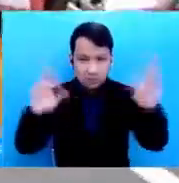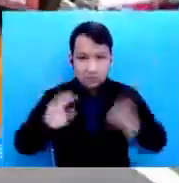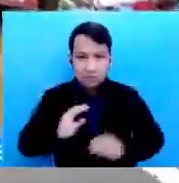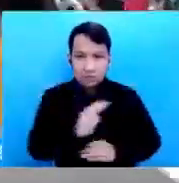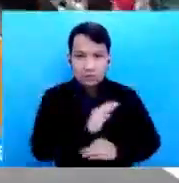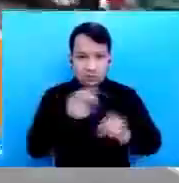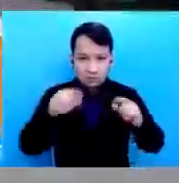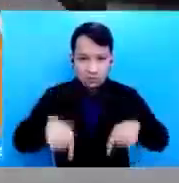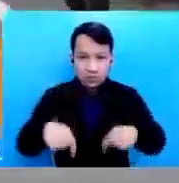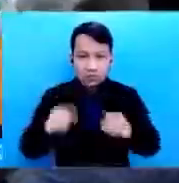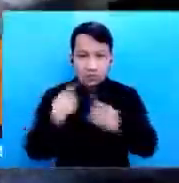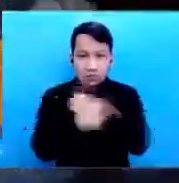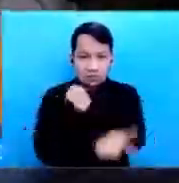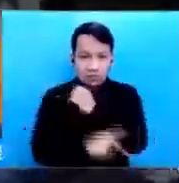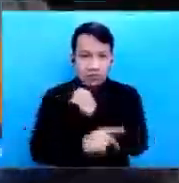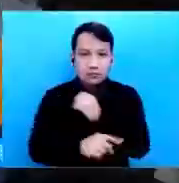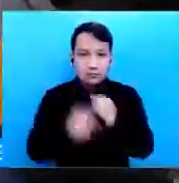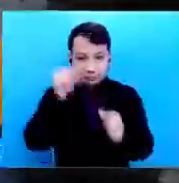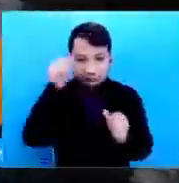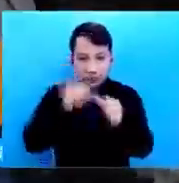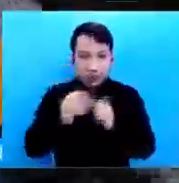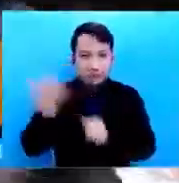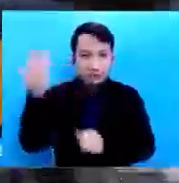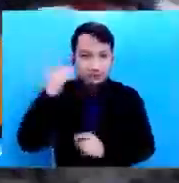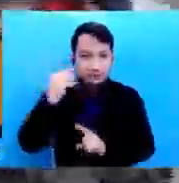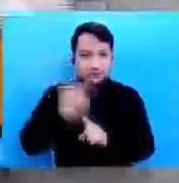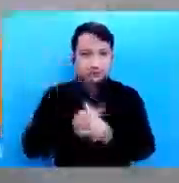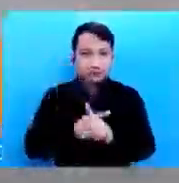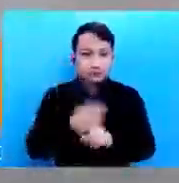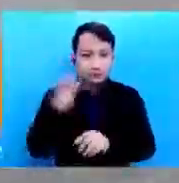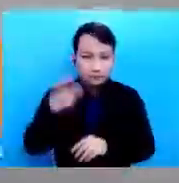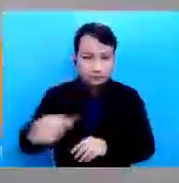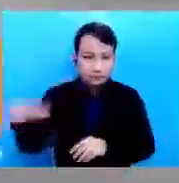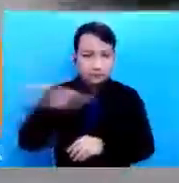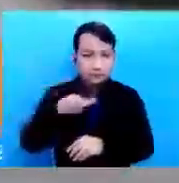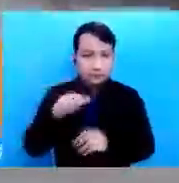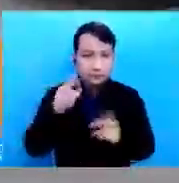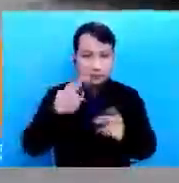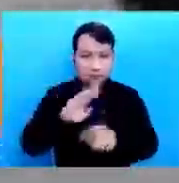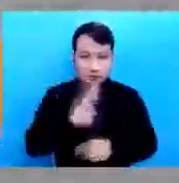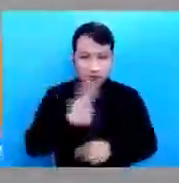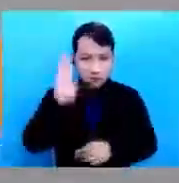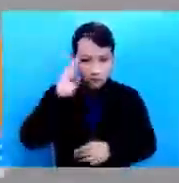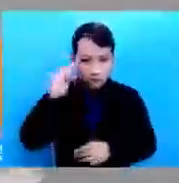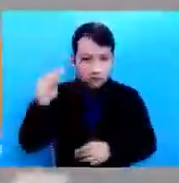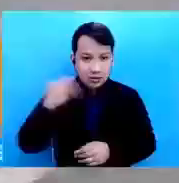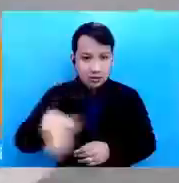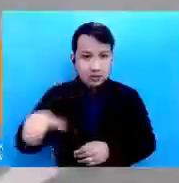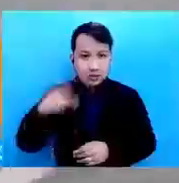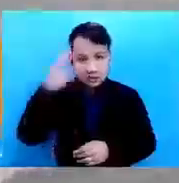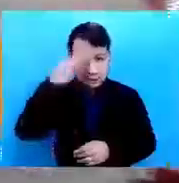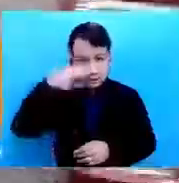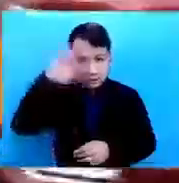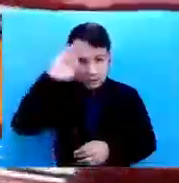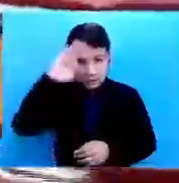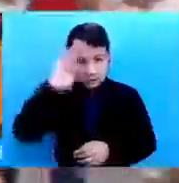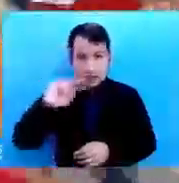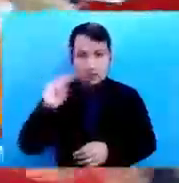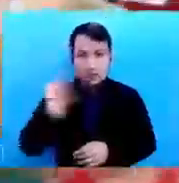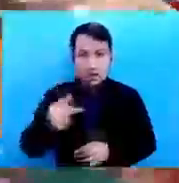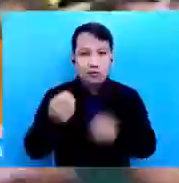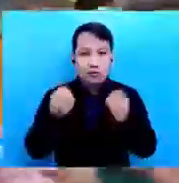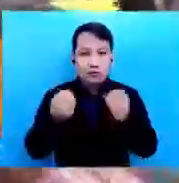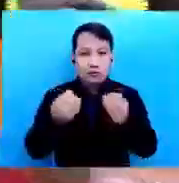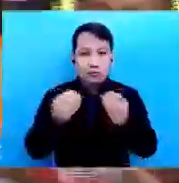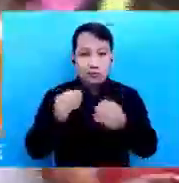probinsya. Matatandaan na noong Disyembre, nag-ikot na ang tandem ni na BBM at Sara Duterte sa Cavite na ikalawa sa may